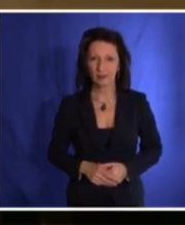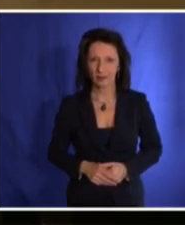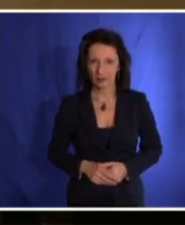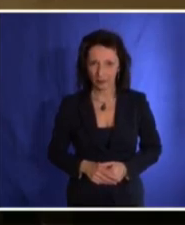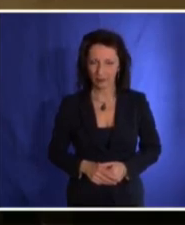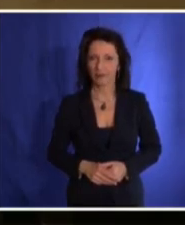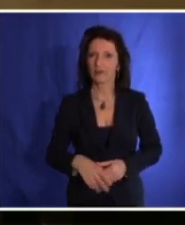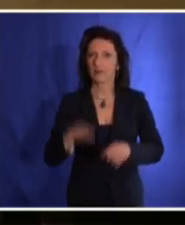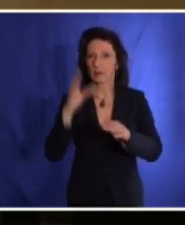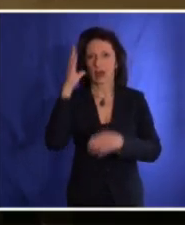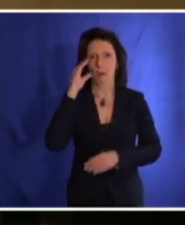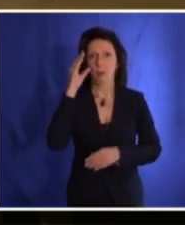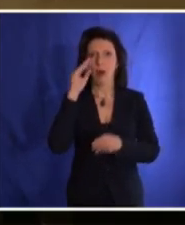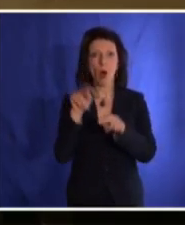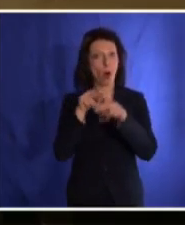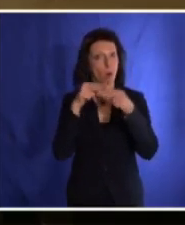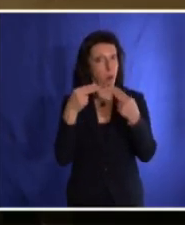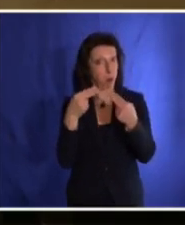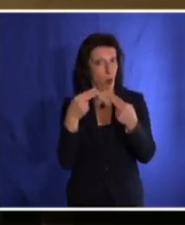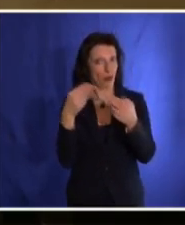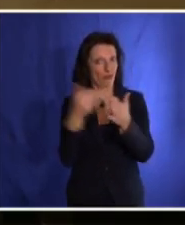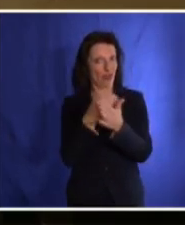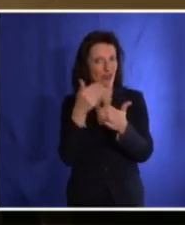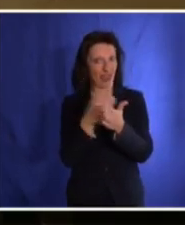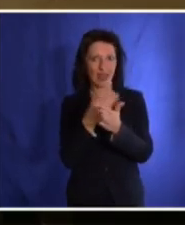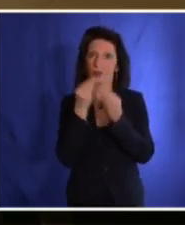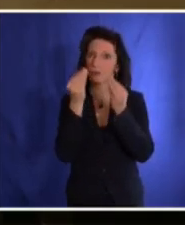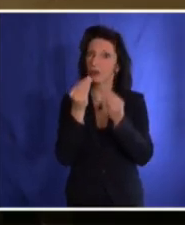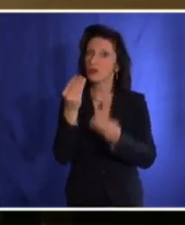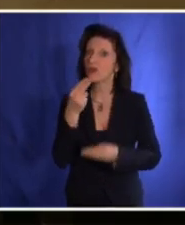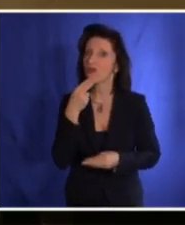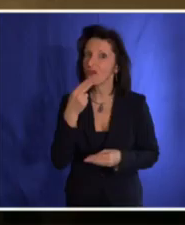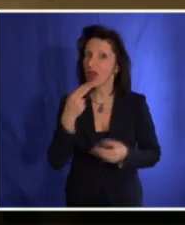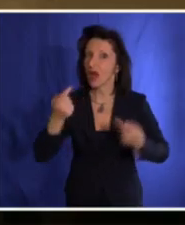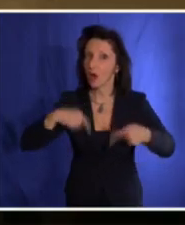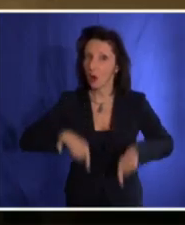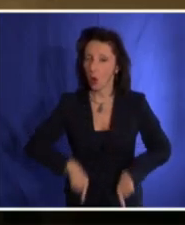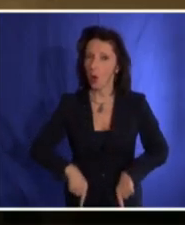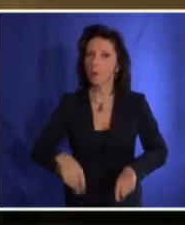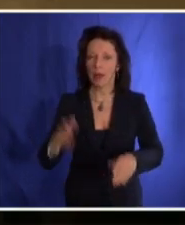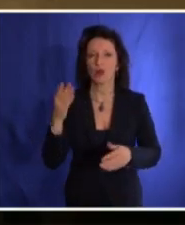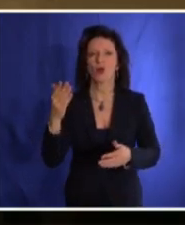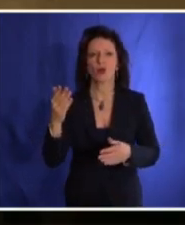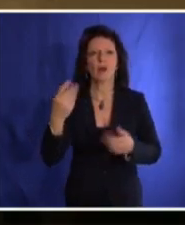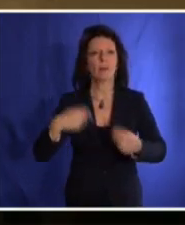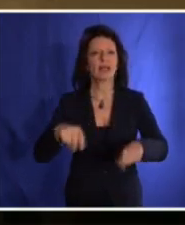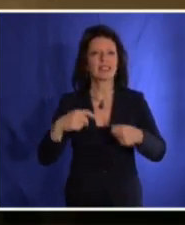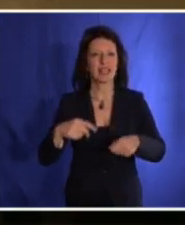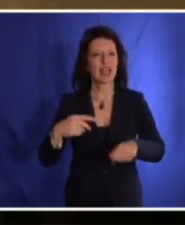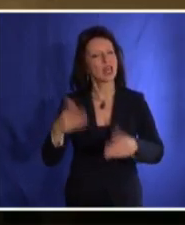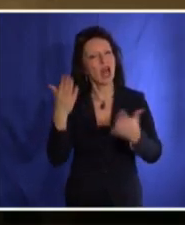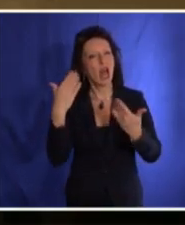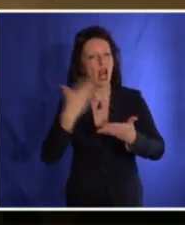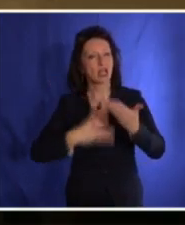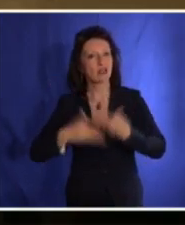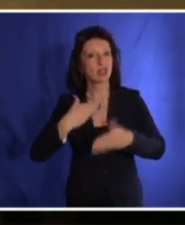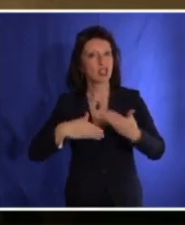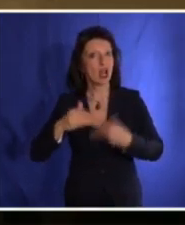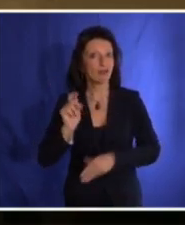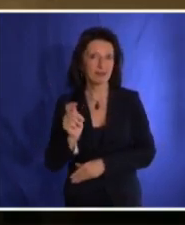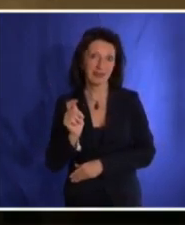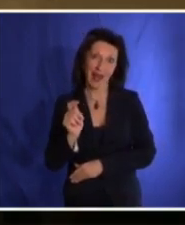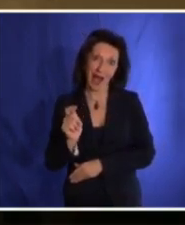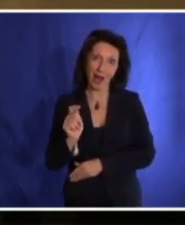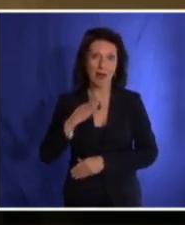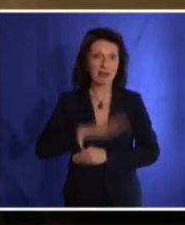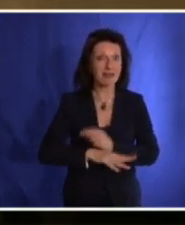Für den Bauernbund darf ich begrüßen Bauernbundobmann und Präsidenten der Landwirtschaftskammer Österreich und Niederösterreich Hermann Schultes mit